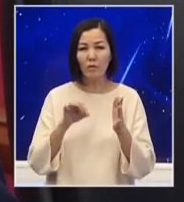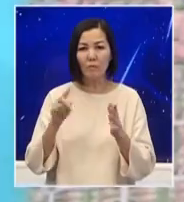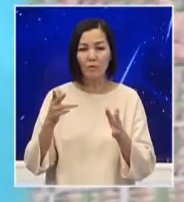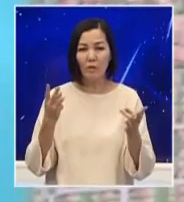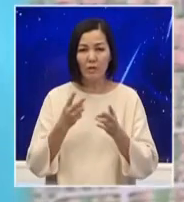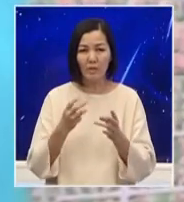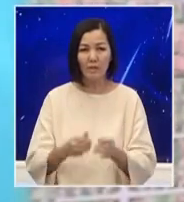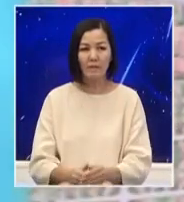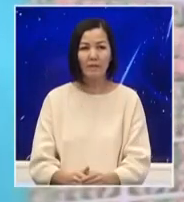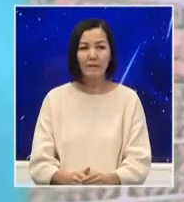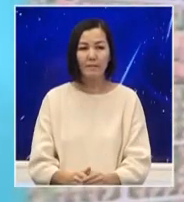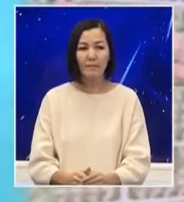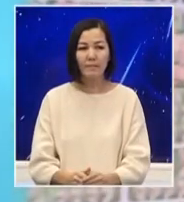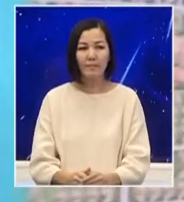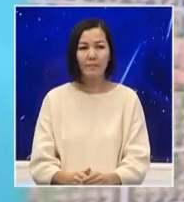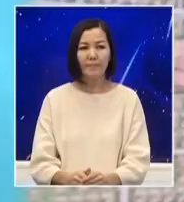қажет.